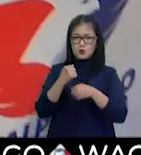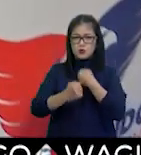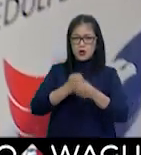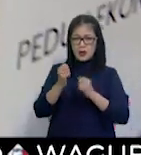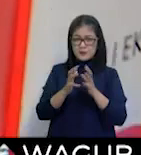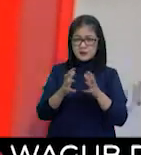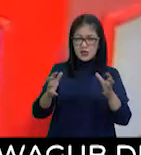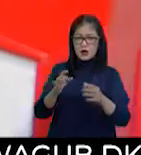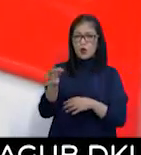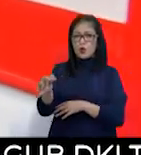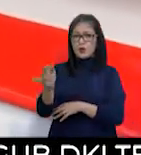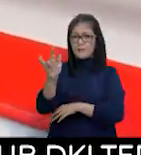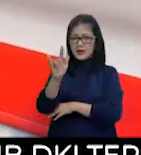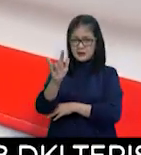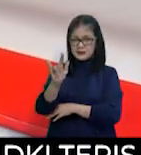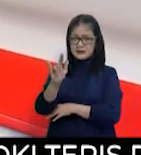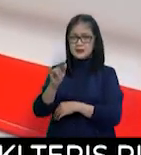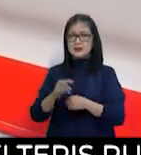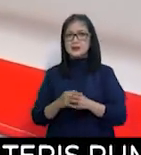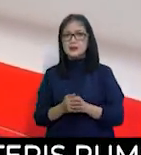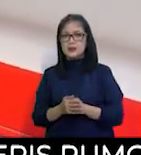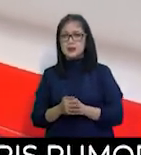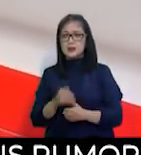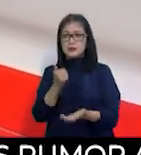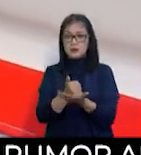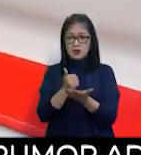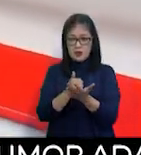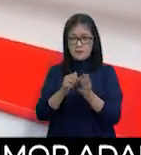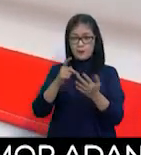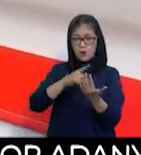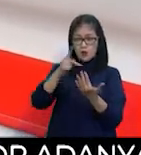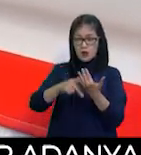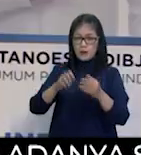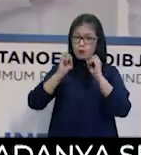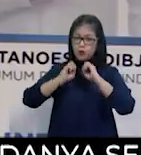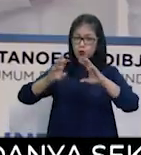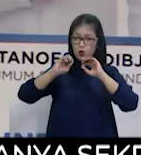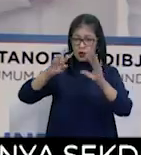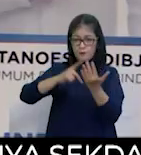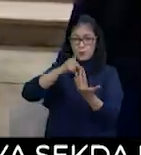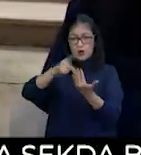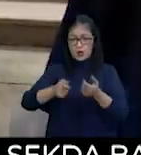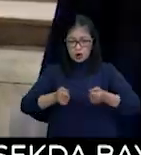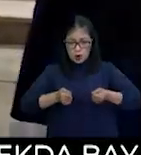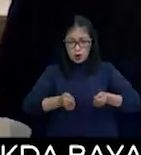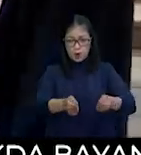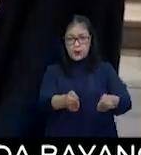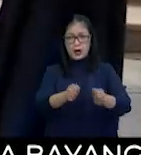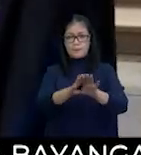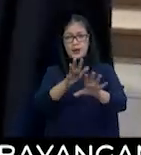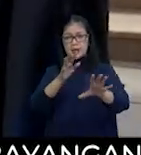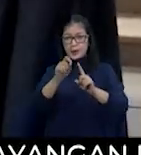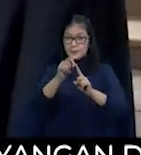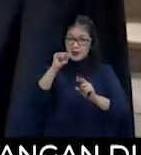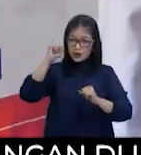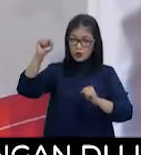Bekasi. Salah satu program sosial andalan Partai Perindo yang kembali digalakkan, yakni program Gerobak Partai Perindo. Program ini merupakan